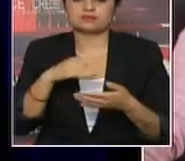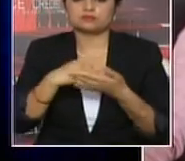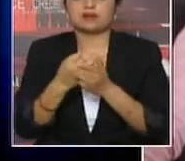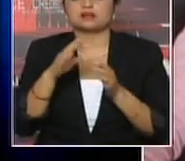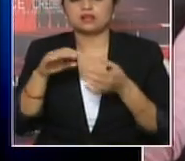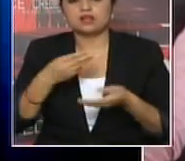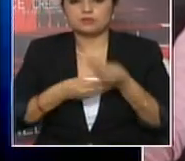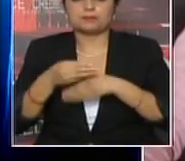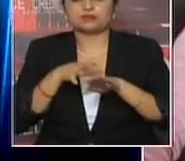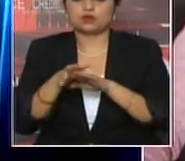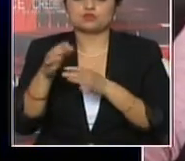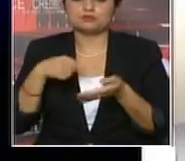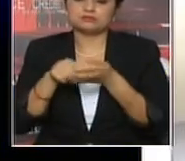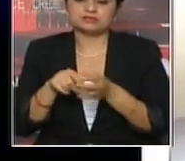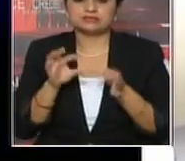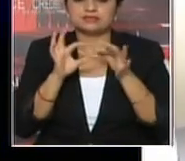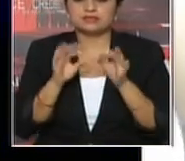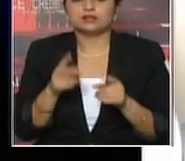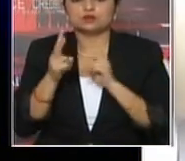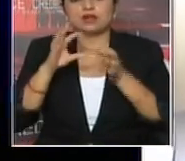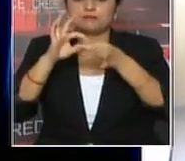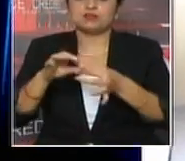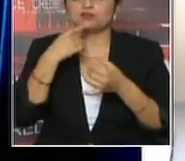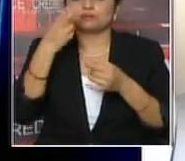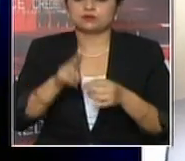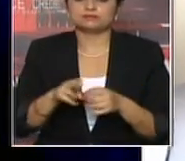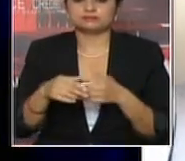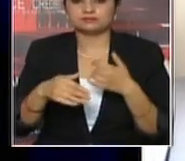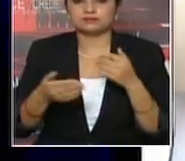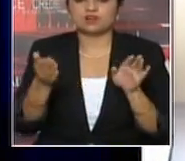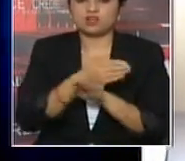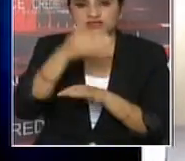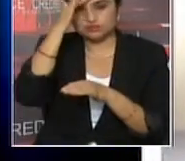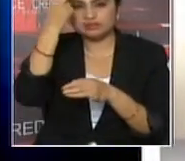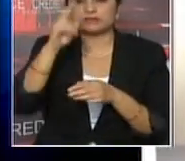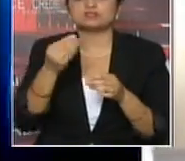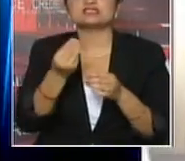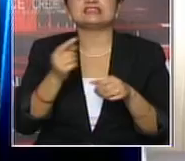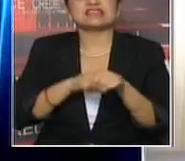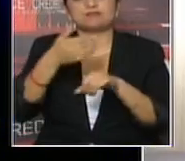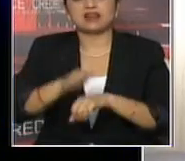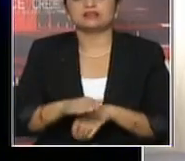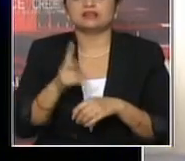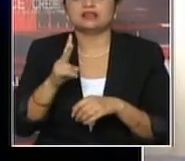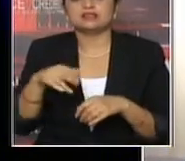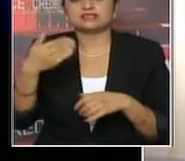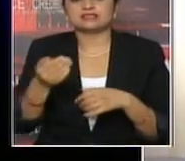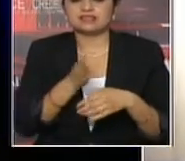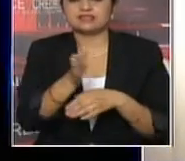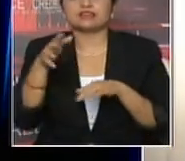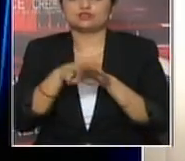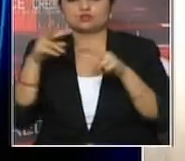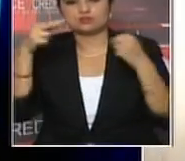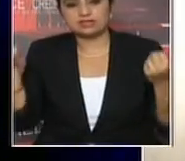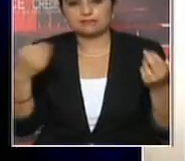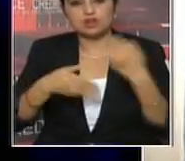बीचको असमझदारी हटेको बताए। राख्ने सन्दर्भमा समस्या भइसकेपछि अलिकति केही समय लाग्यो। यसलाई यात्रुका झिटी